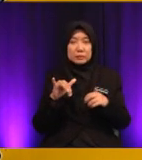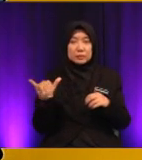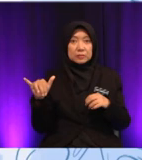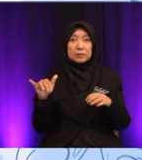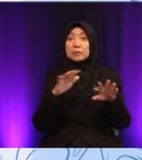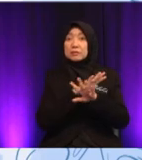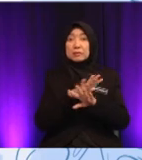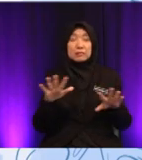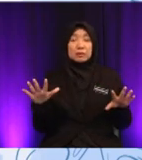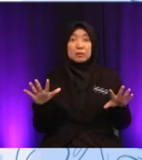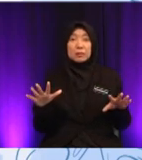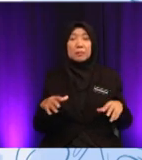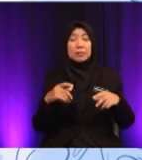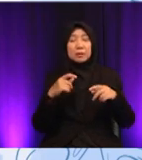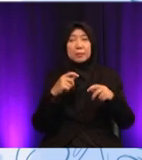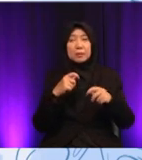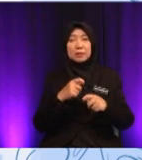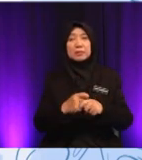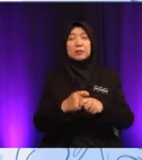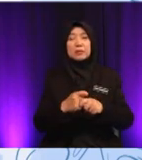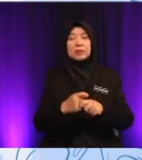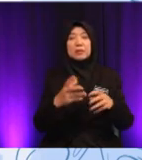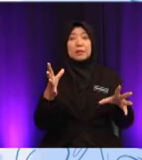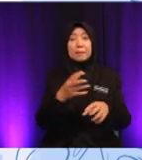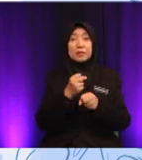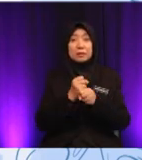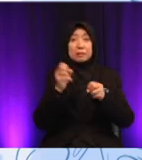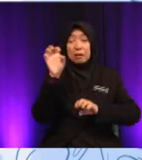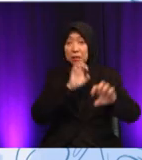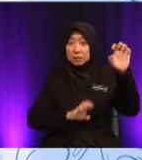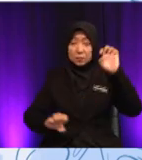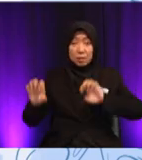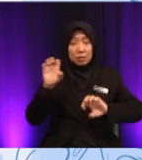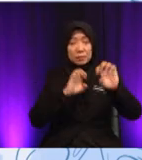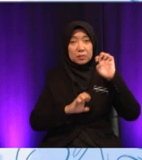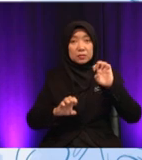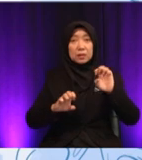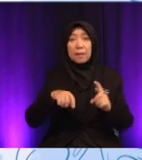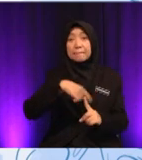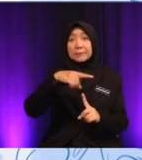menepati dapatkan eksperimen Oke sebab bila kita